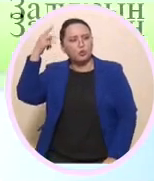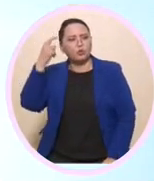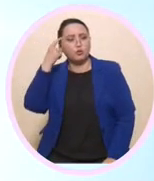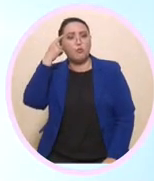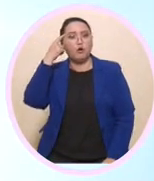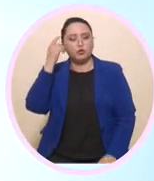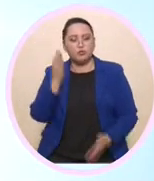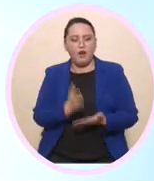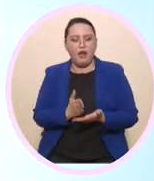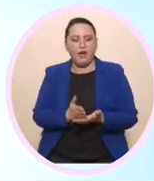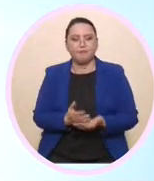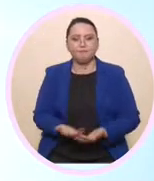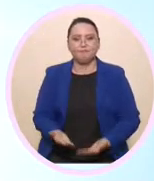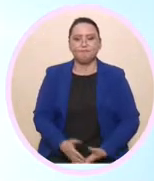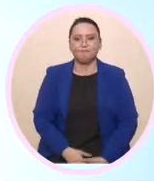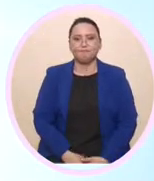Дурсан бодсон.